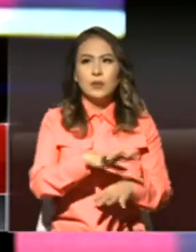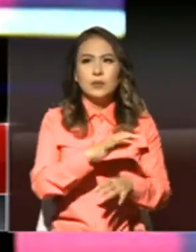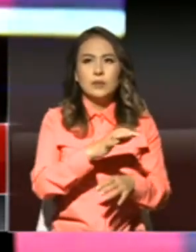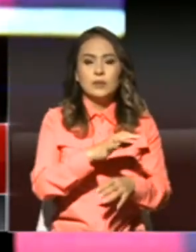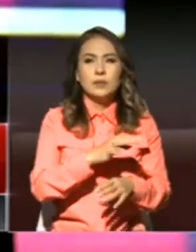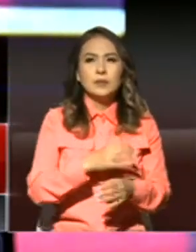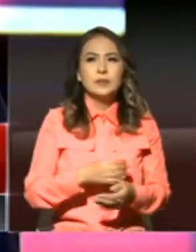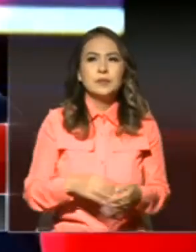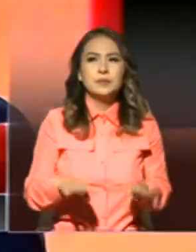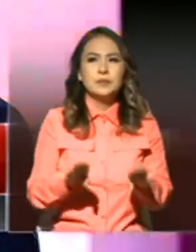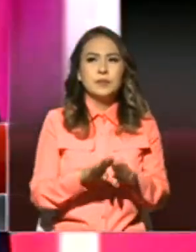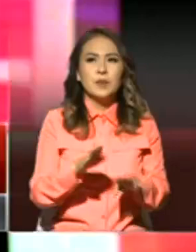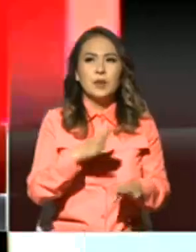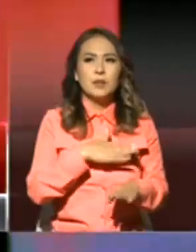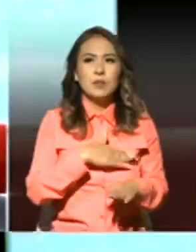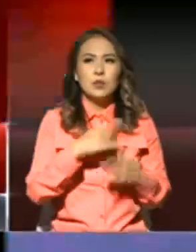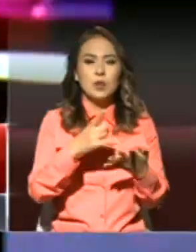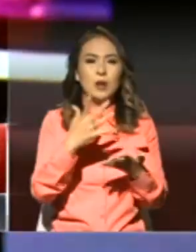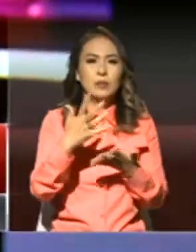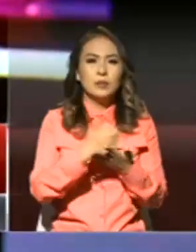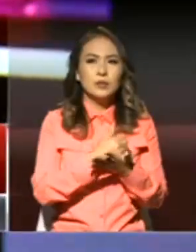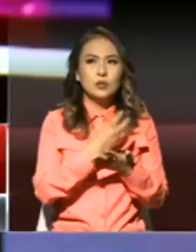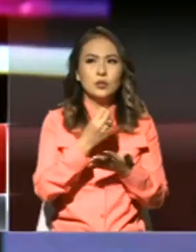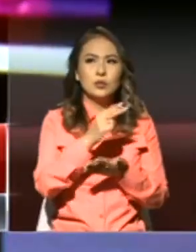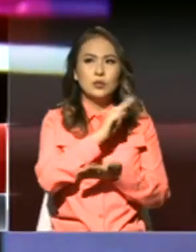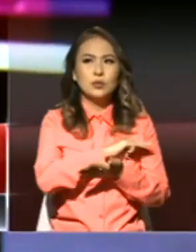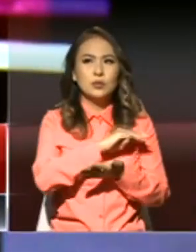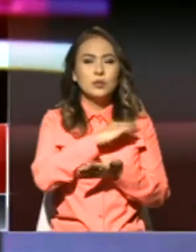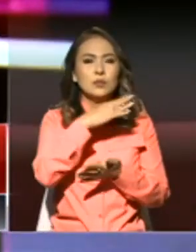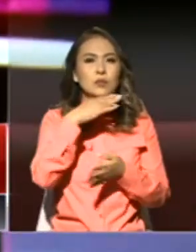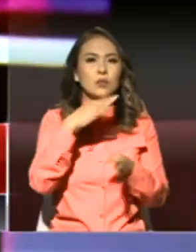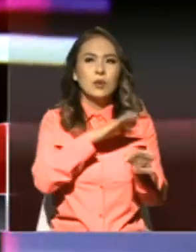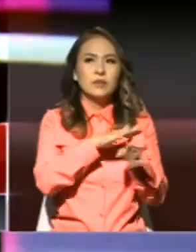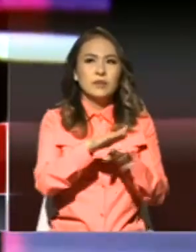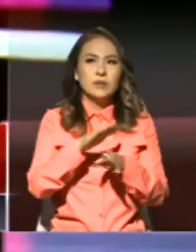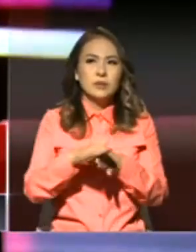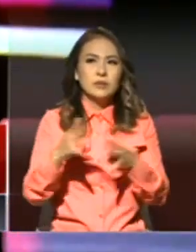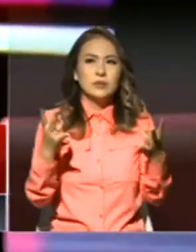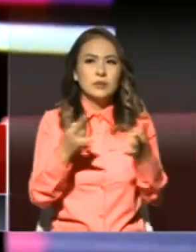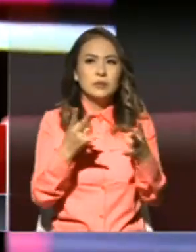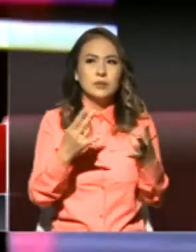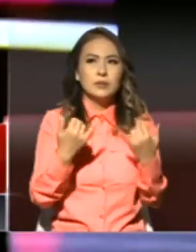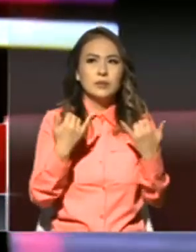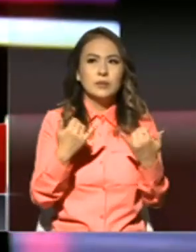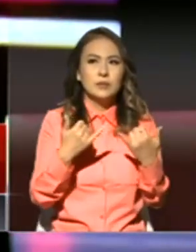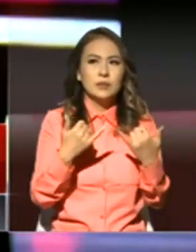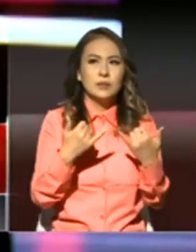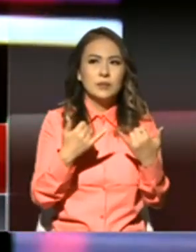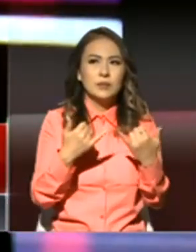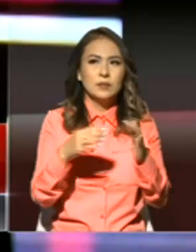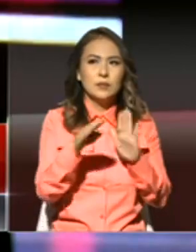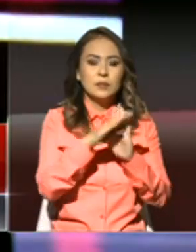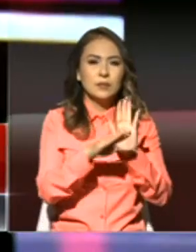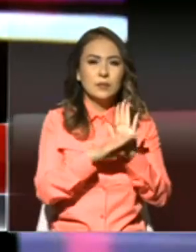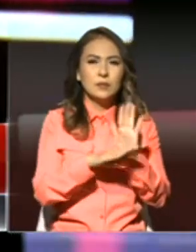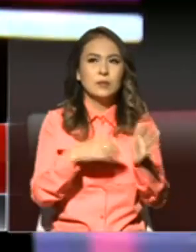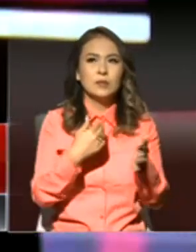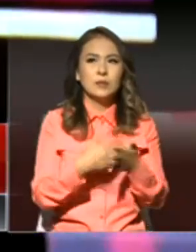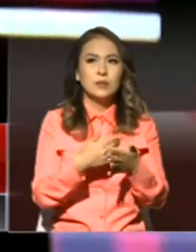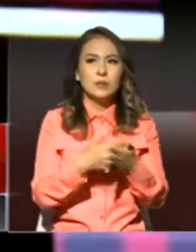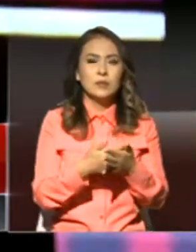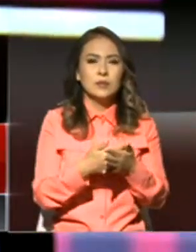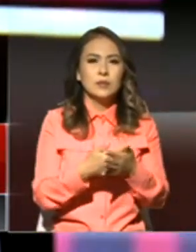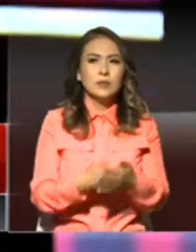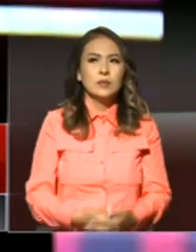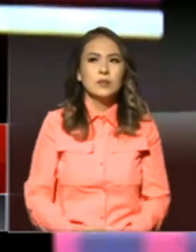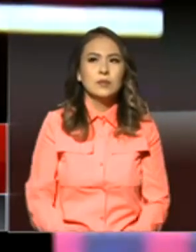болшы. Бірақ біз оған жету үшін әлі талай жұмыстар жүргізу керек сияқты. Біз қазір қолда бар бағдарламаларды айтқымыз келіп отыр.